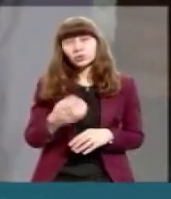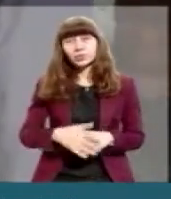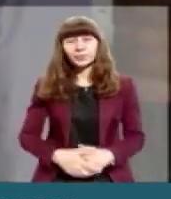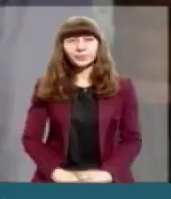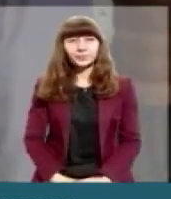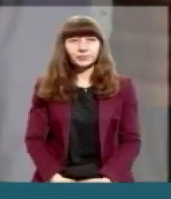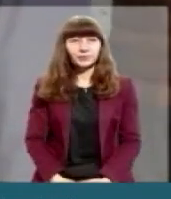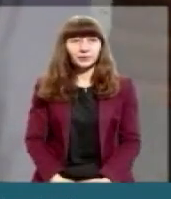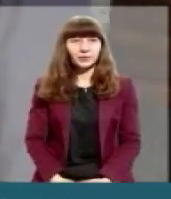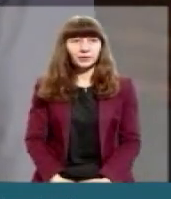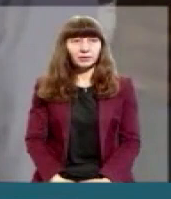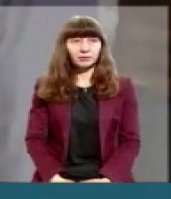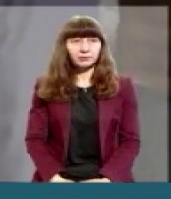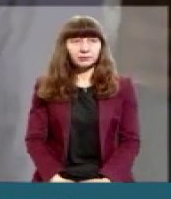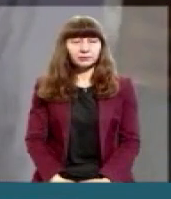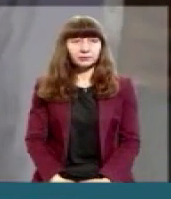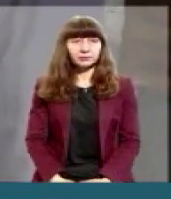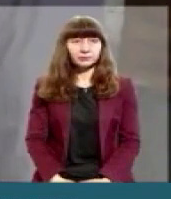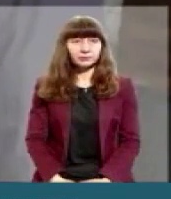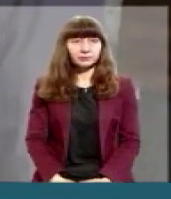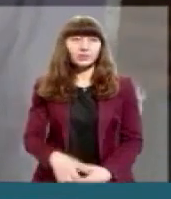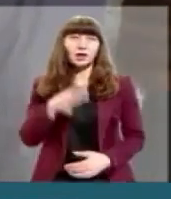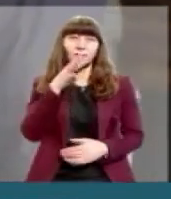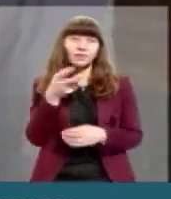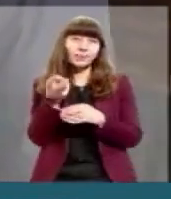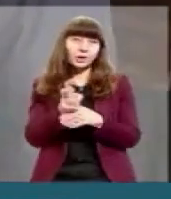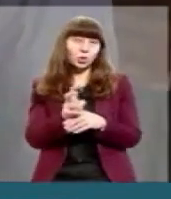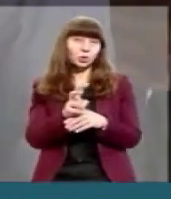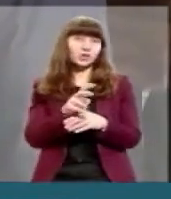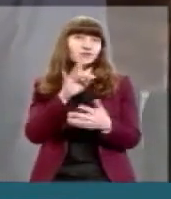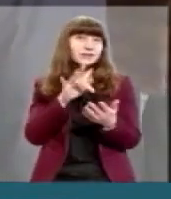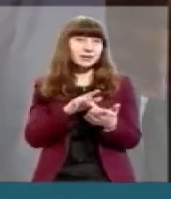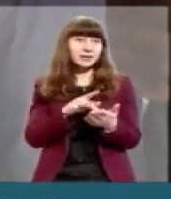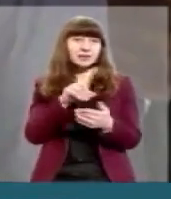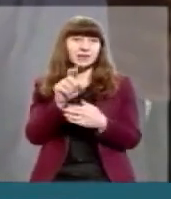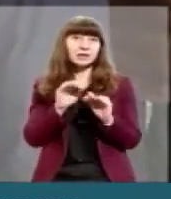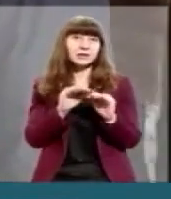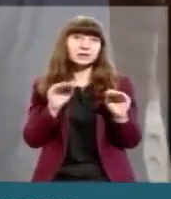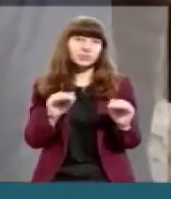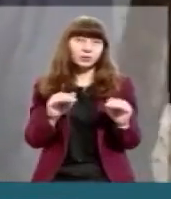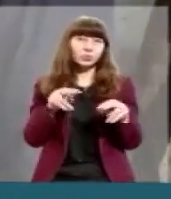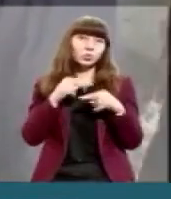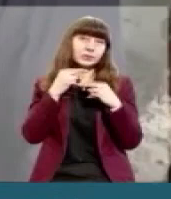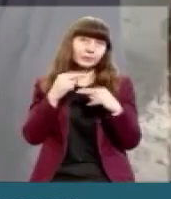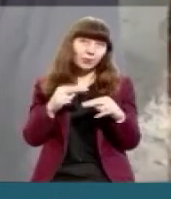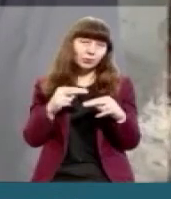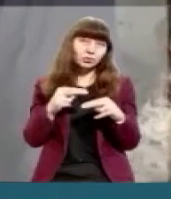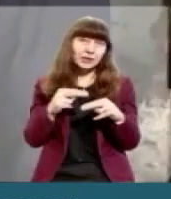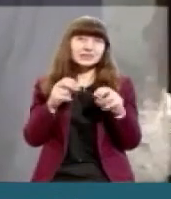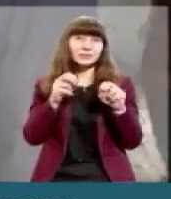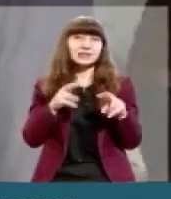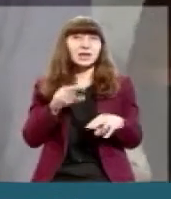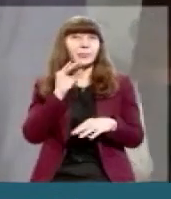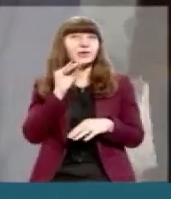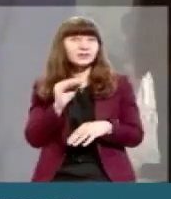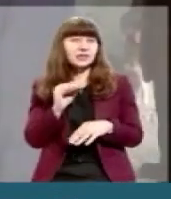месте, где во время посещение данного центра с детьми будут заниматься специалисты.